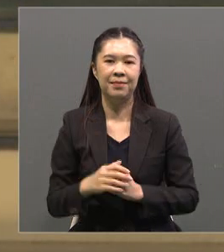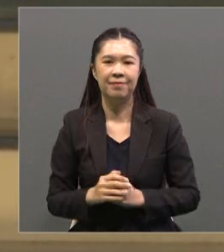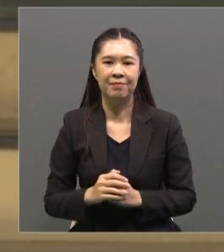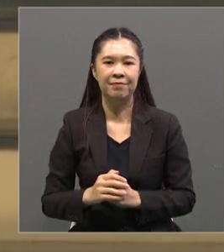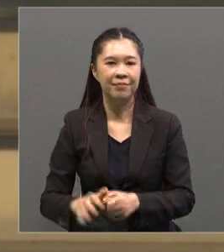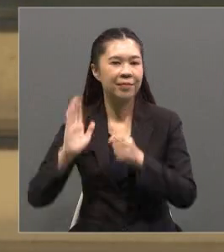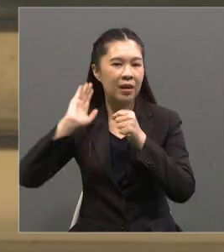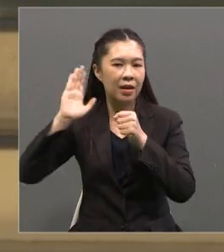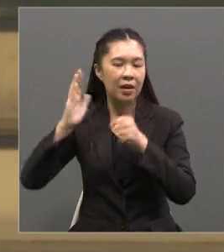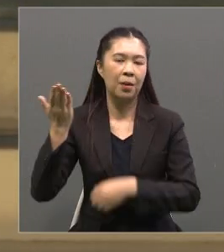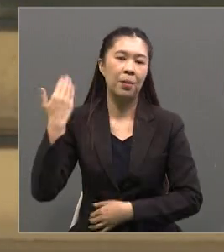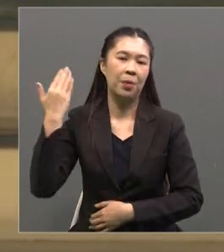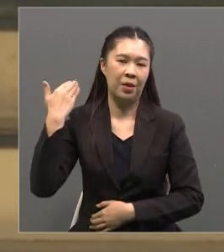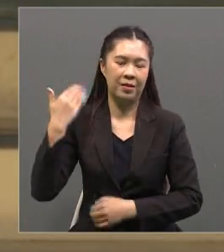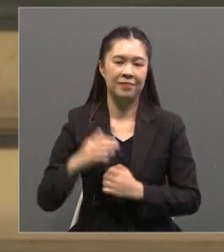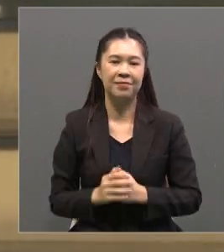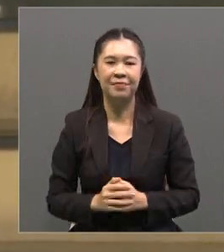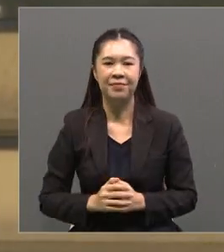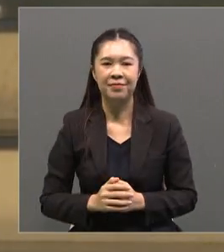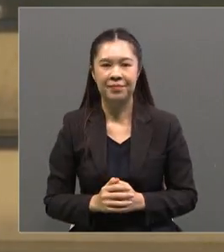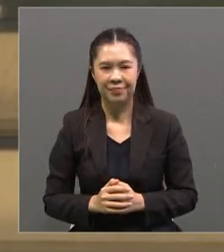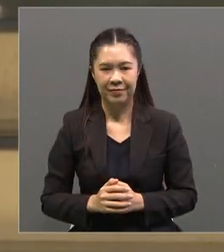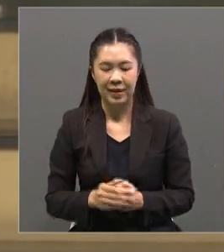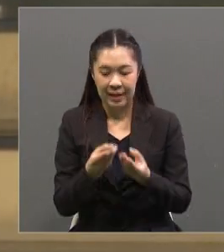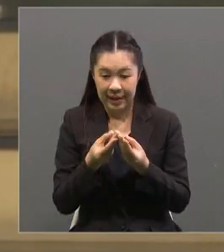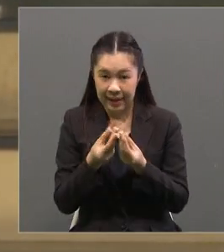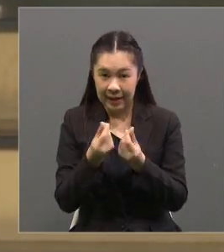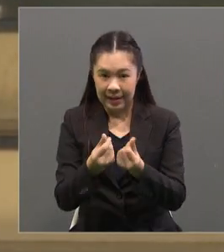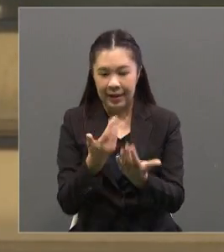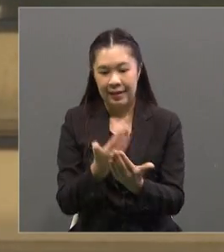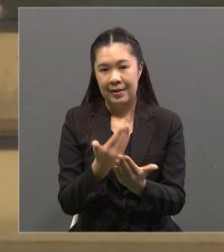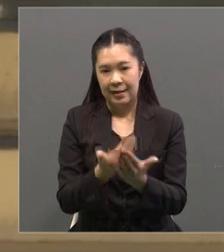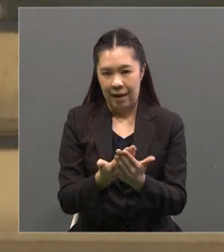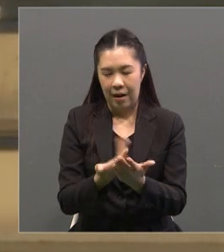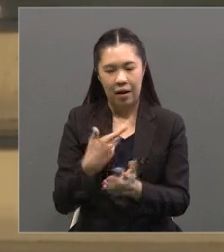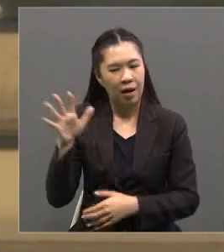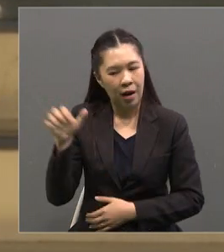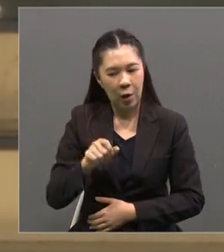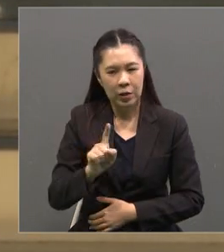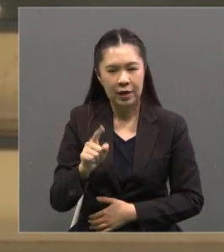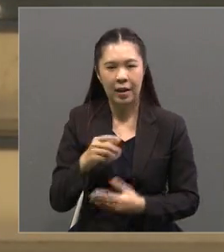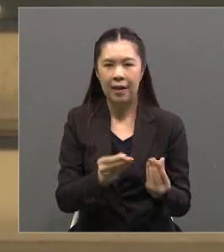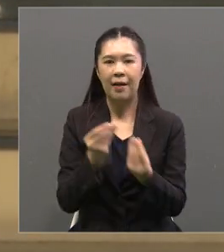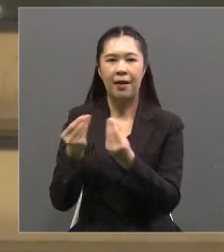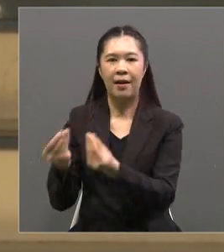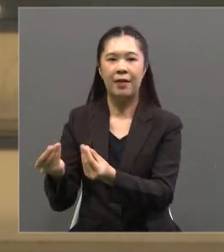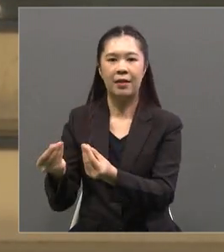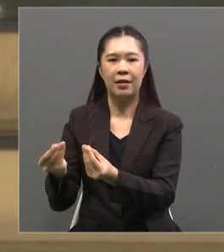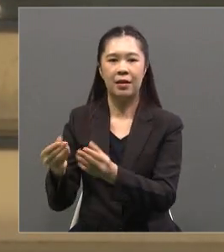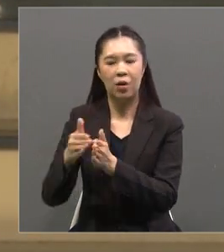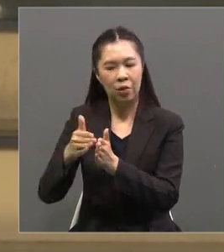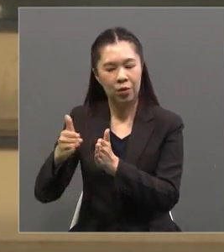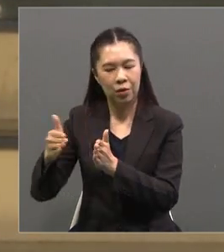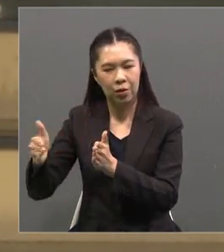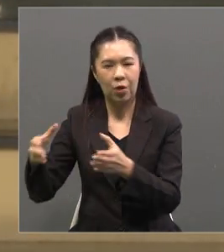ให้สัมภาษณ์ตั้งแต่เมื่อวานนี้นะคะยืนยันบอกว่าจะส่งกรอบรายละเอียดวงเงินแล้วก็แหล่งที่มาทั้งหมดให้คณะรัฐมนตรีในอีก10วัน